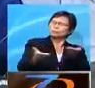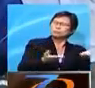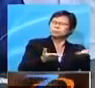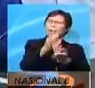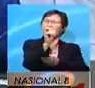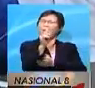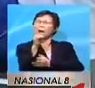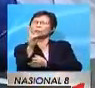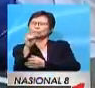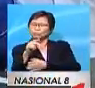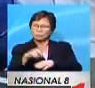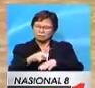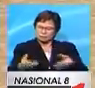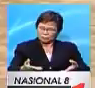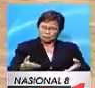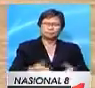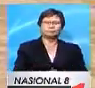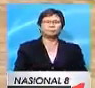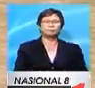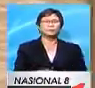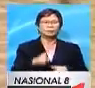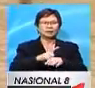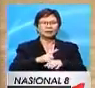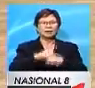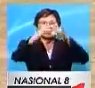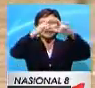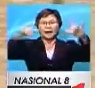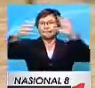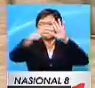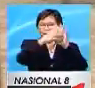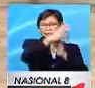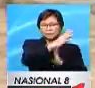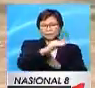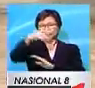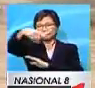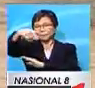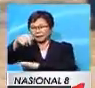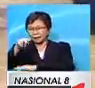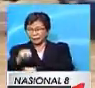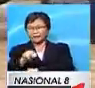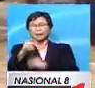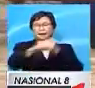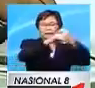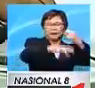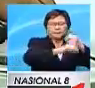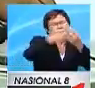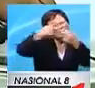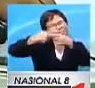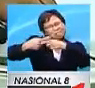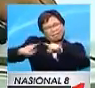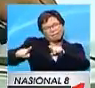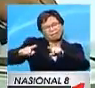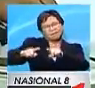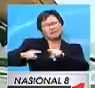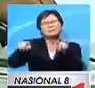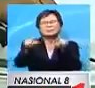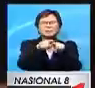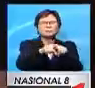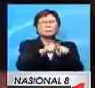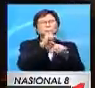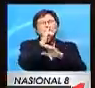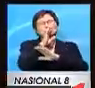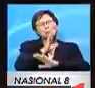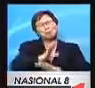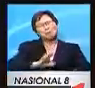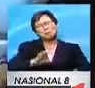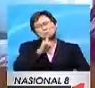sebagai Adun di kawasan itu sementara di kas dan P pula kempen berbeza haluan kelihatan seperti suram